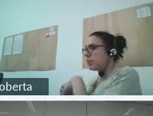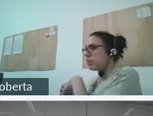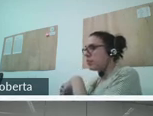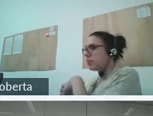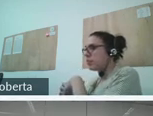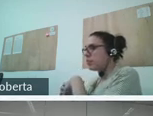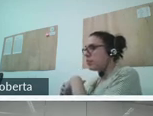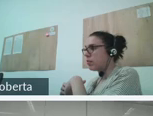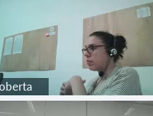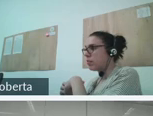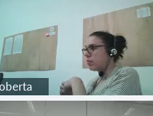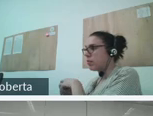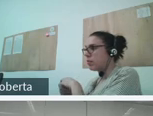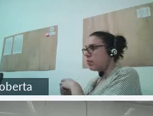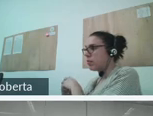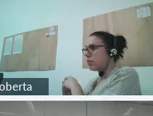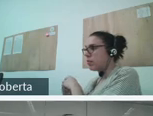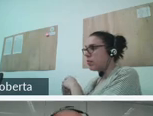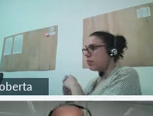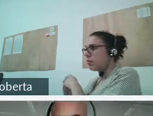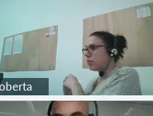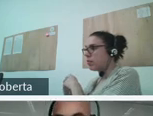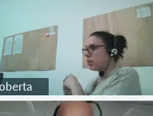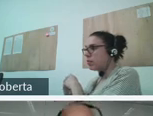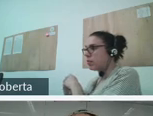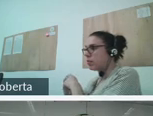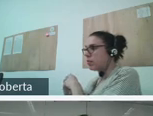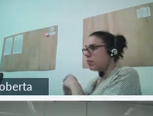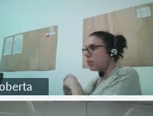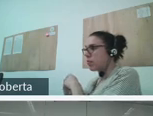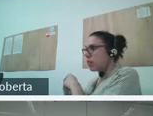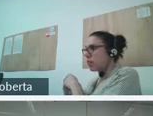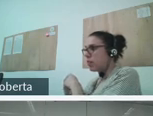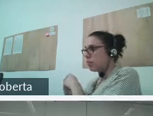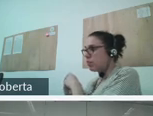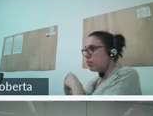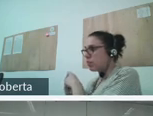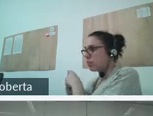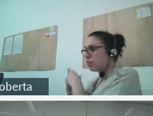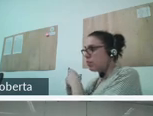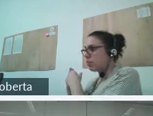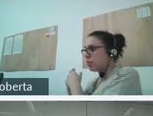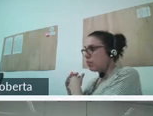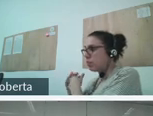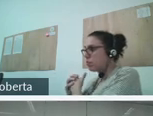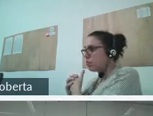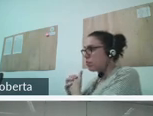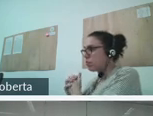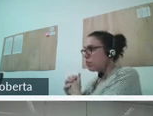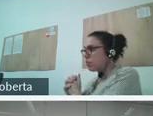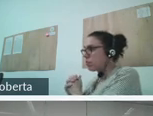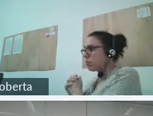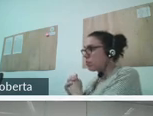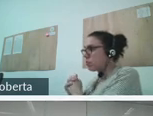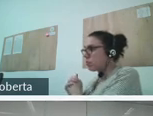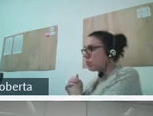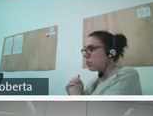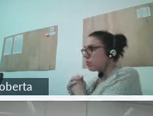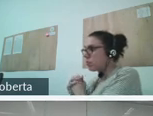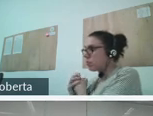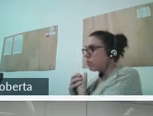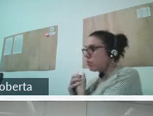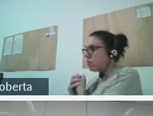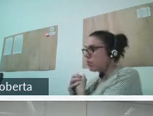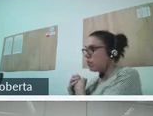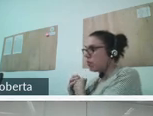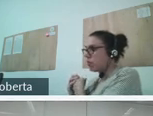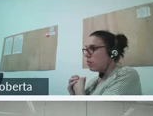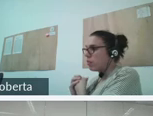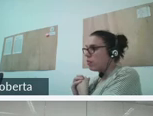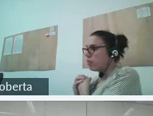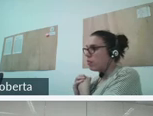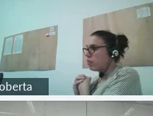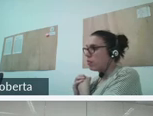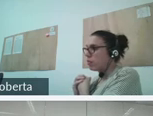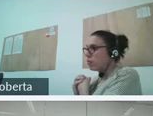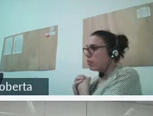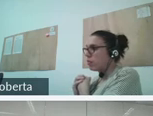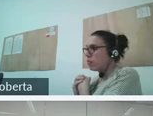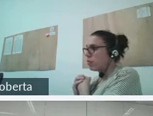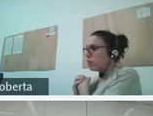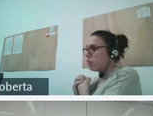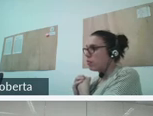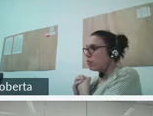disposizione. Quindi che cosa vuol dire? Che quando voi contribuite o create un database qualsiasi o un